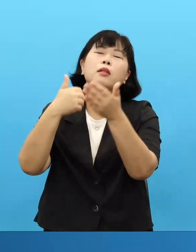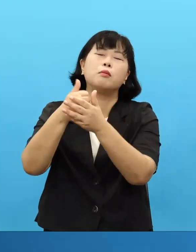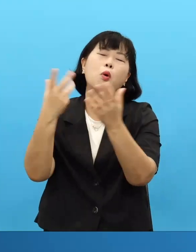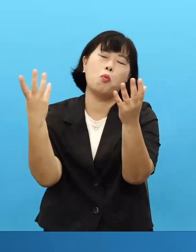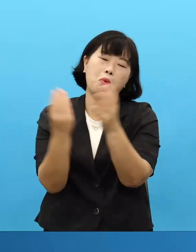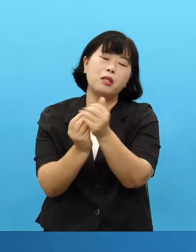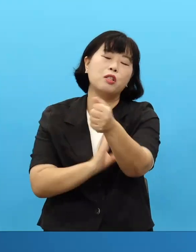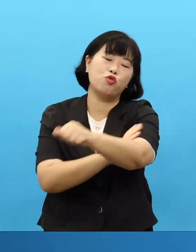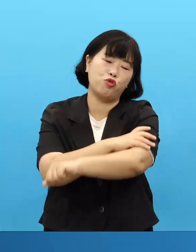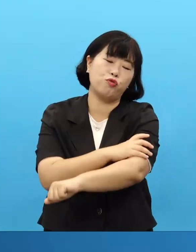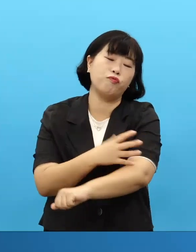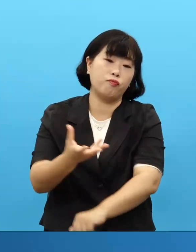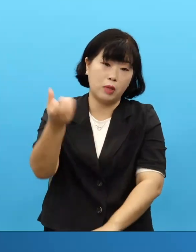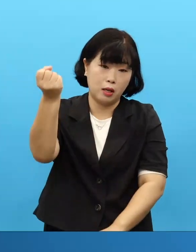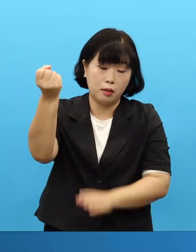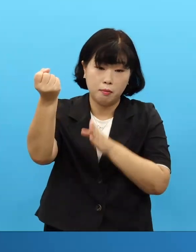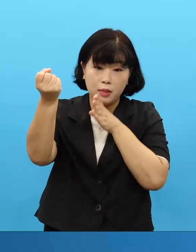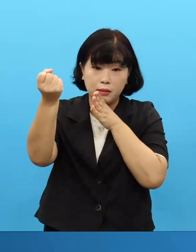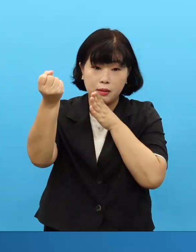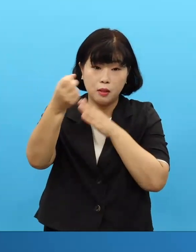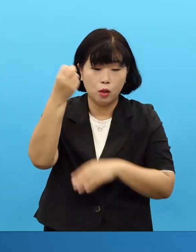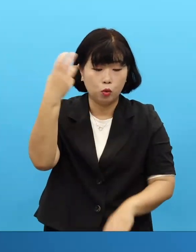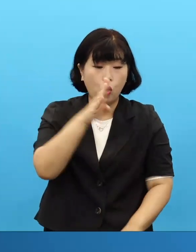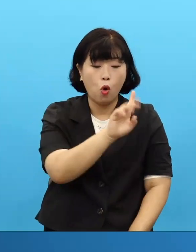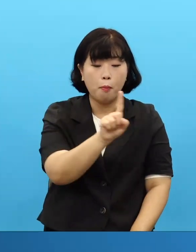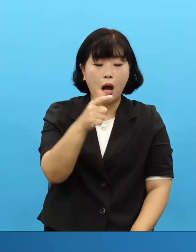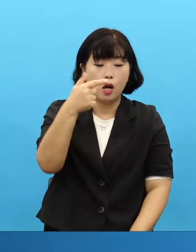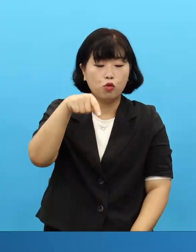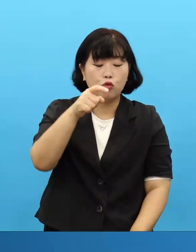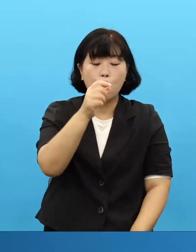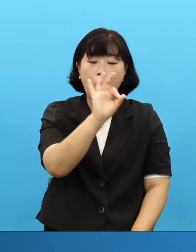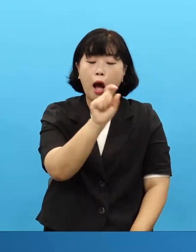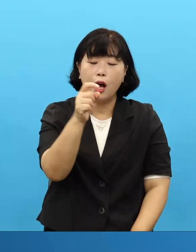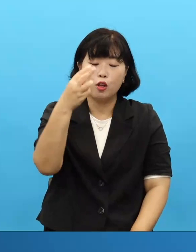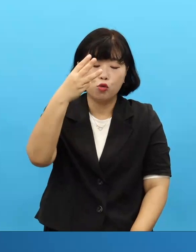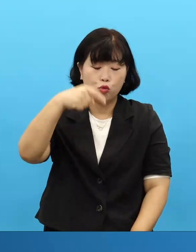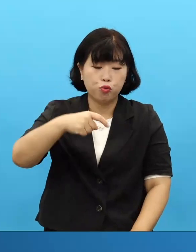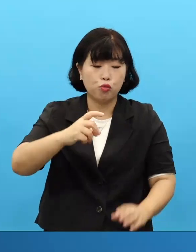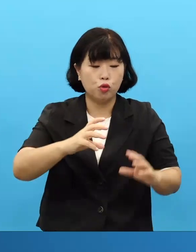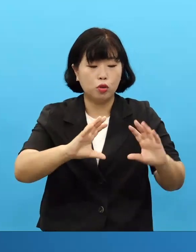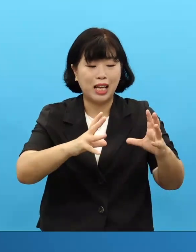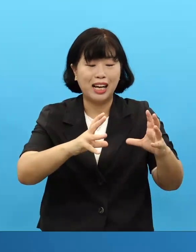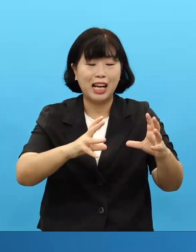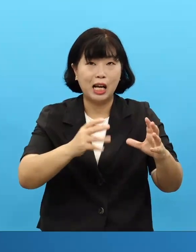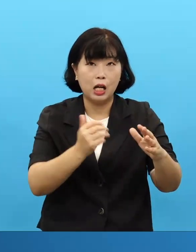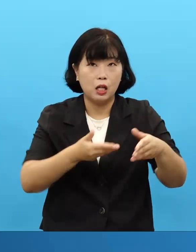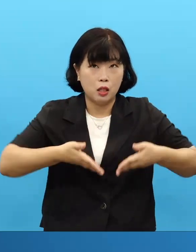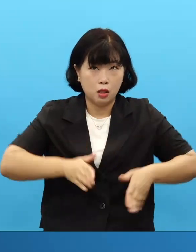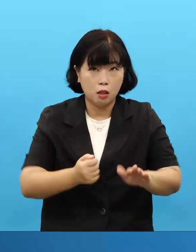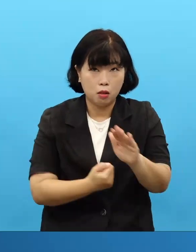그렇죠. 그렇기 때문에 절대 주권 속에서 나오는 게